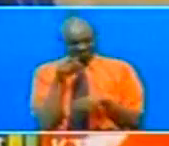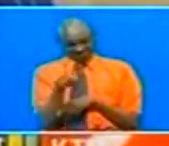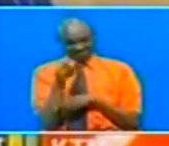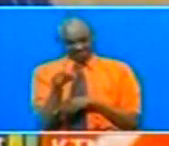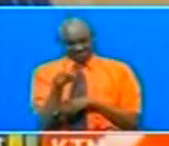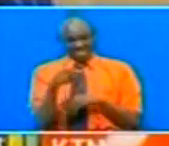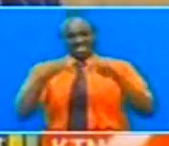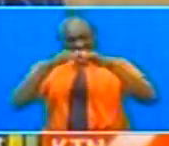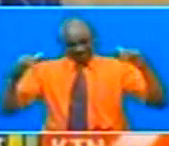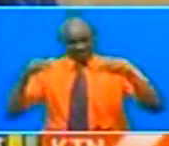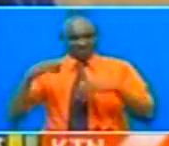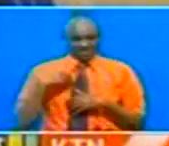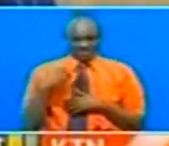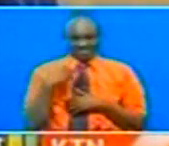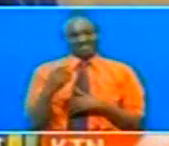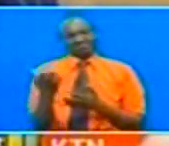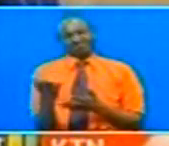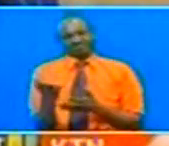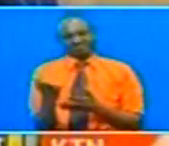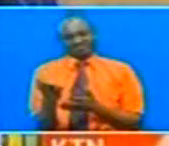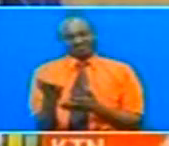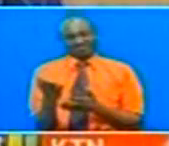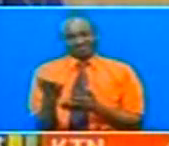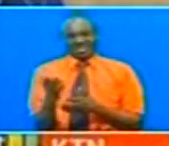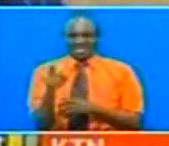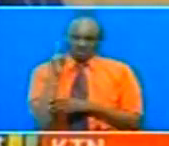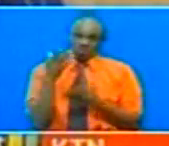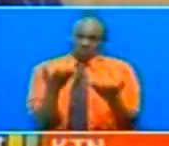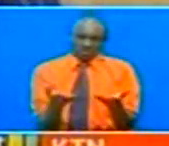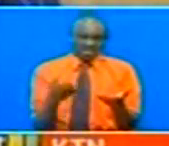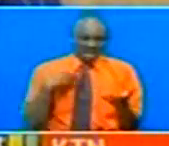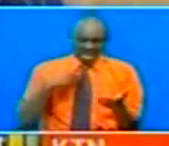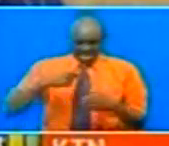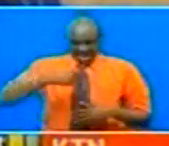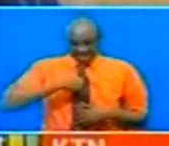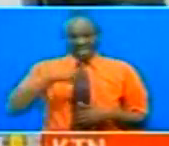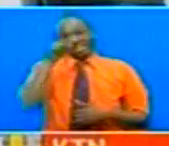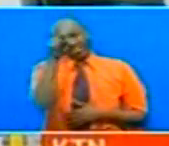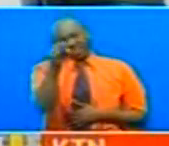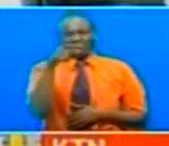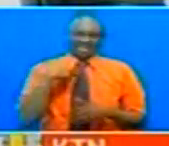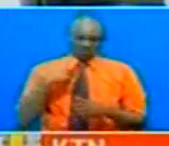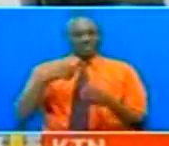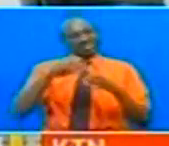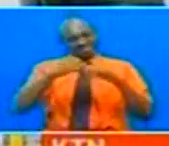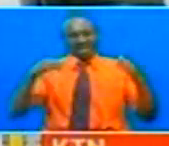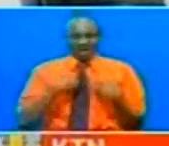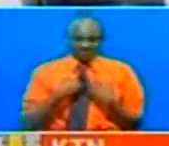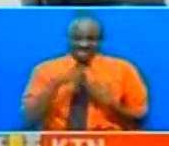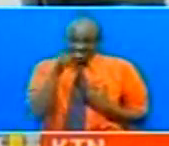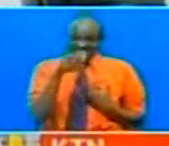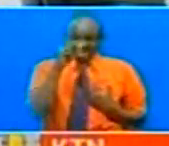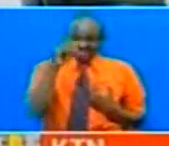division between religion and religion, this division between us and them. Ripoti ya tume ya uwiano